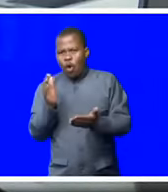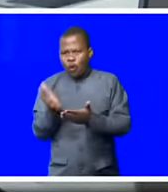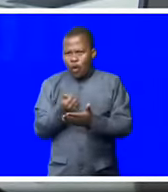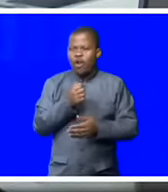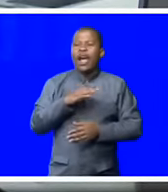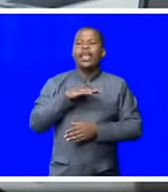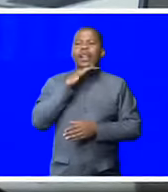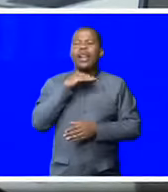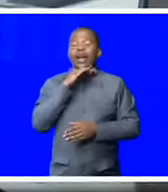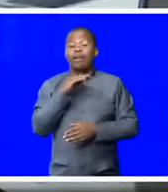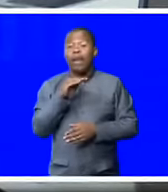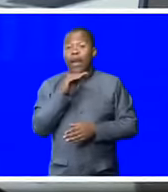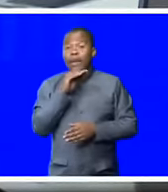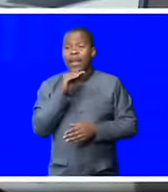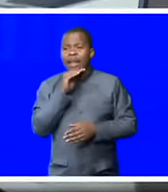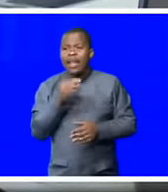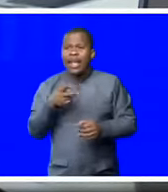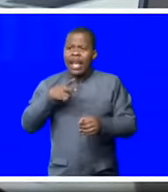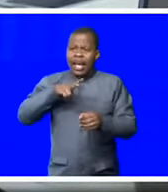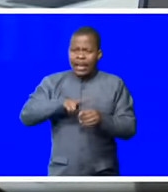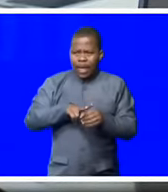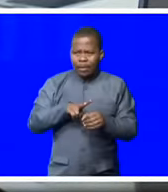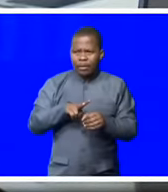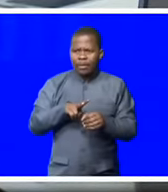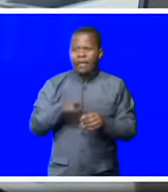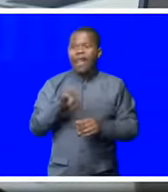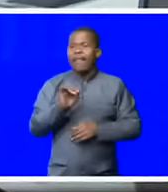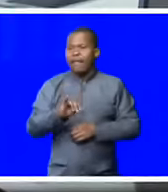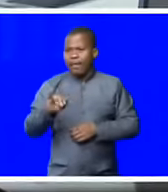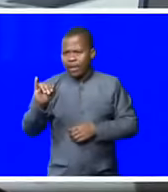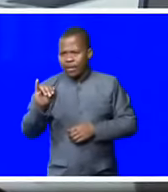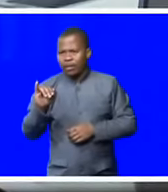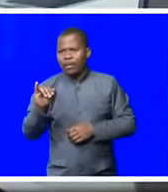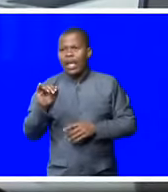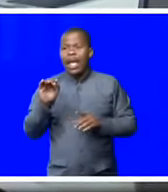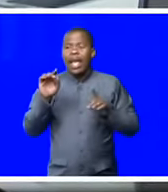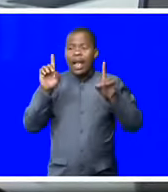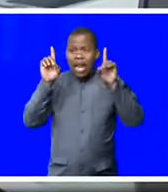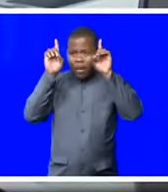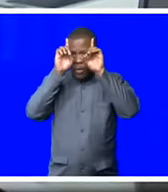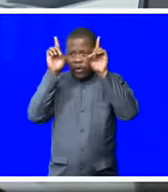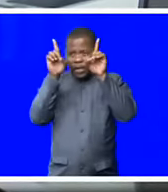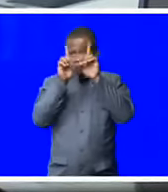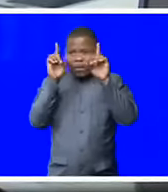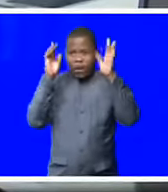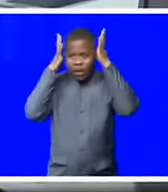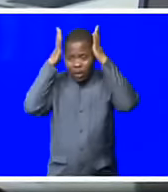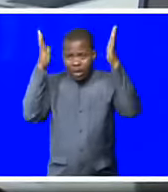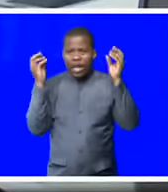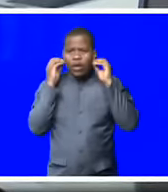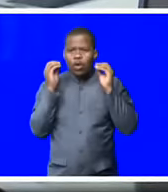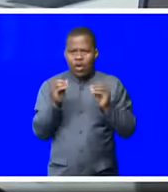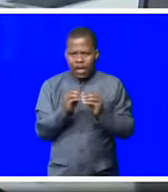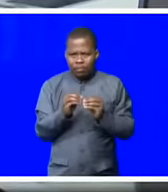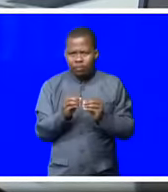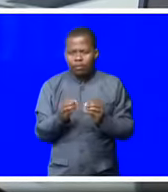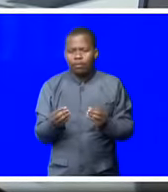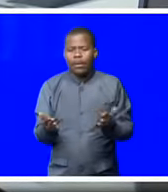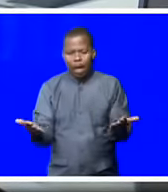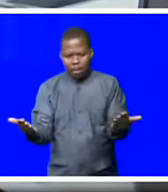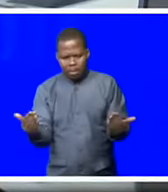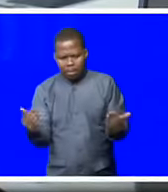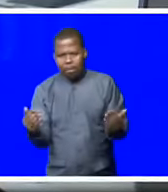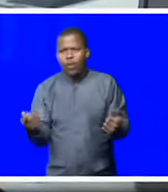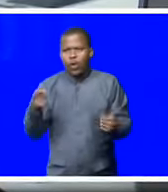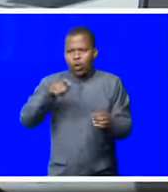asebenze yonke imsebenzi le intake yethu la icaleni beyithi kudaba ngu 30 students per